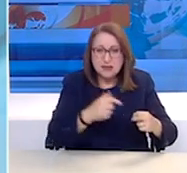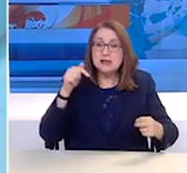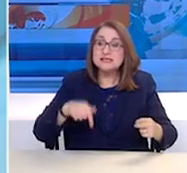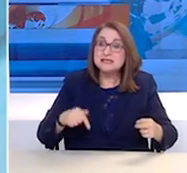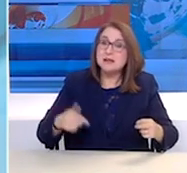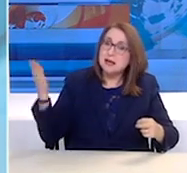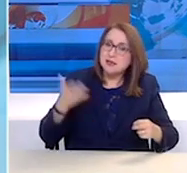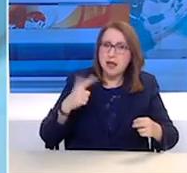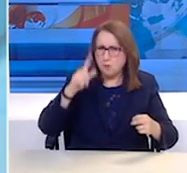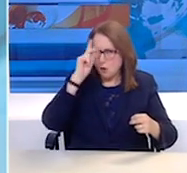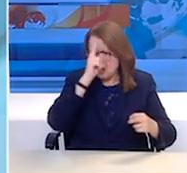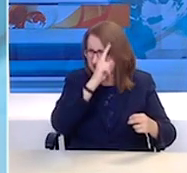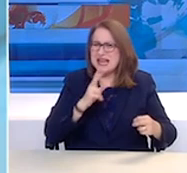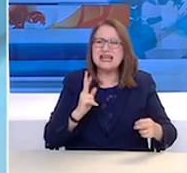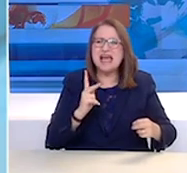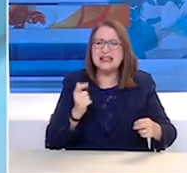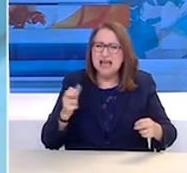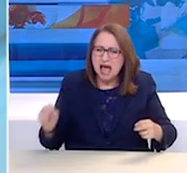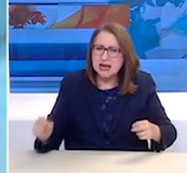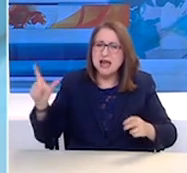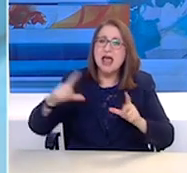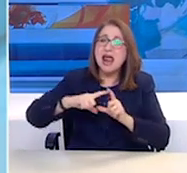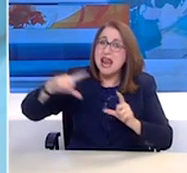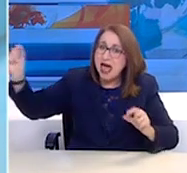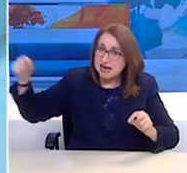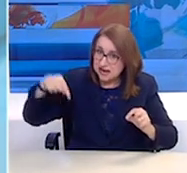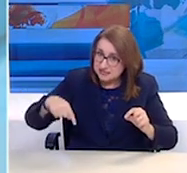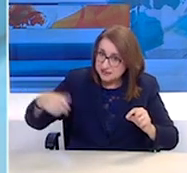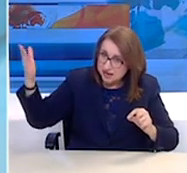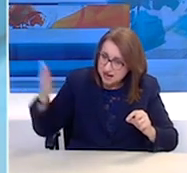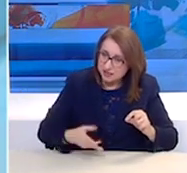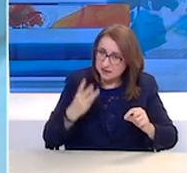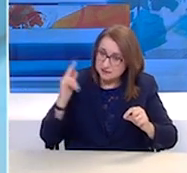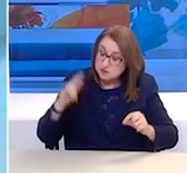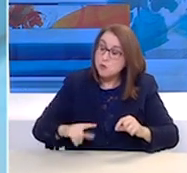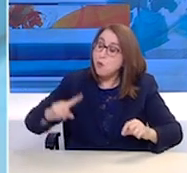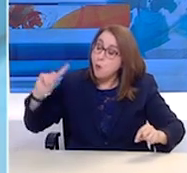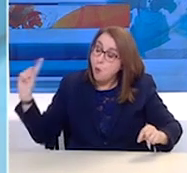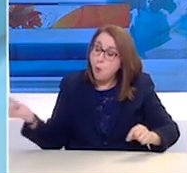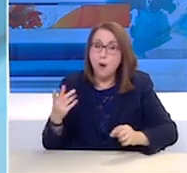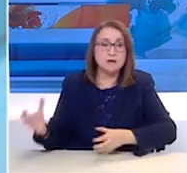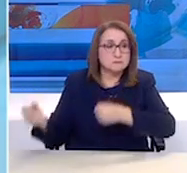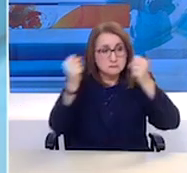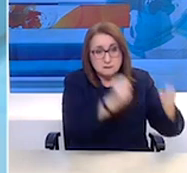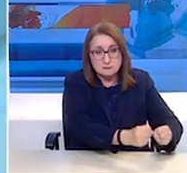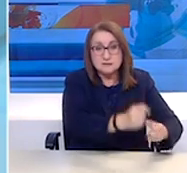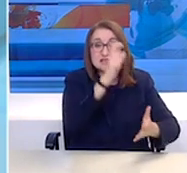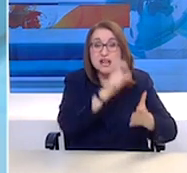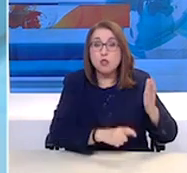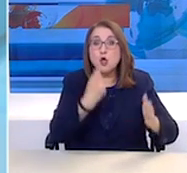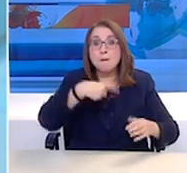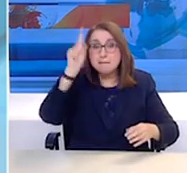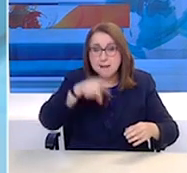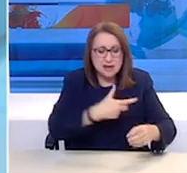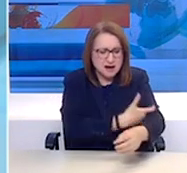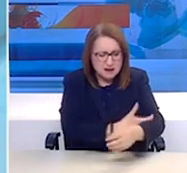Λάρνακα, 107 από τις Βρυξέλλες. Όλοι ελέγχθησαν για κορονοϊό και οδηγήθηκαν σε ξενοδοχεία της Αττικής, όπου θα παραμείνουν μέχρι αύριο και